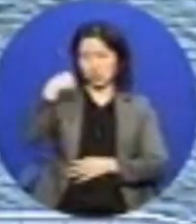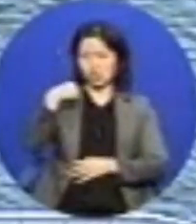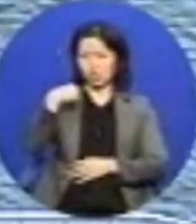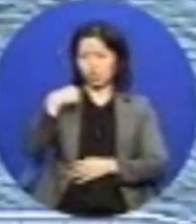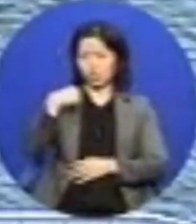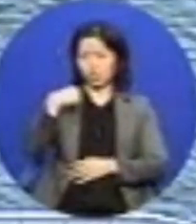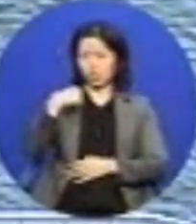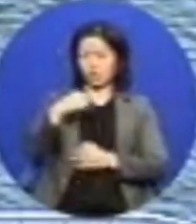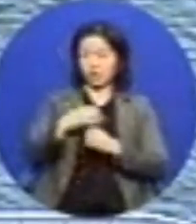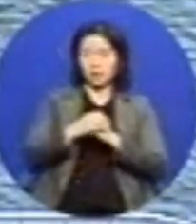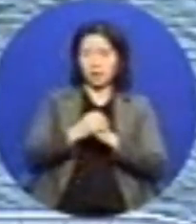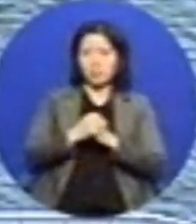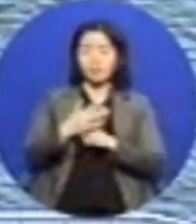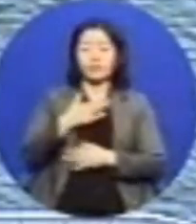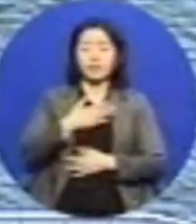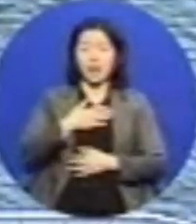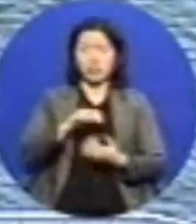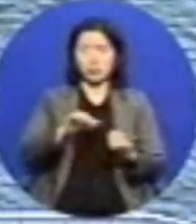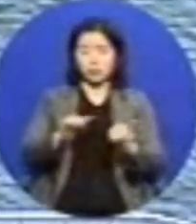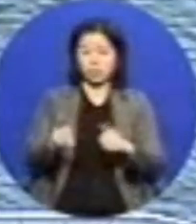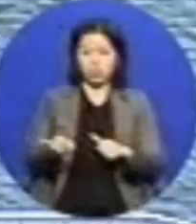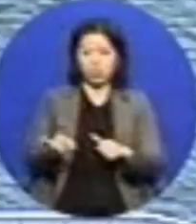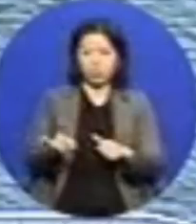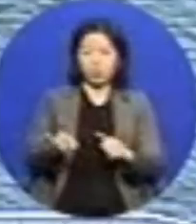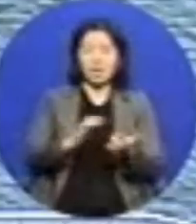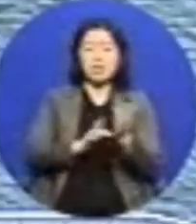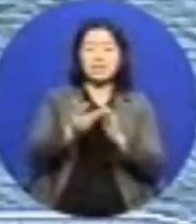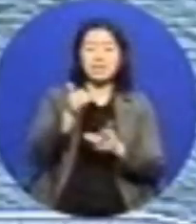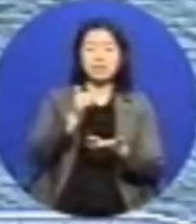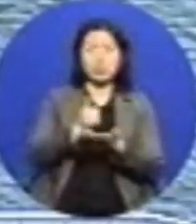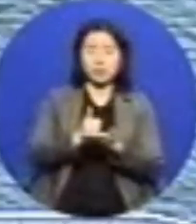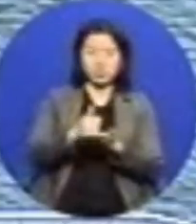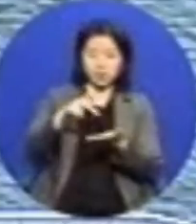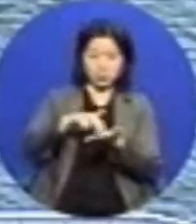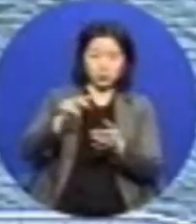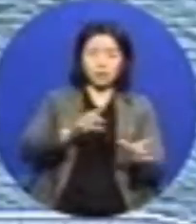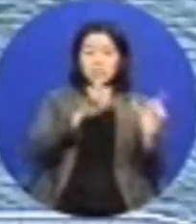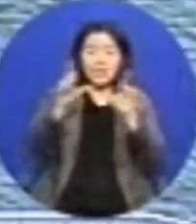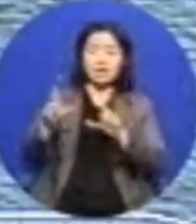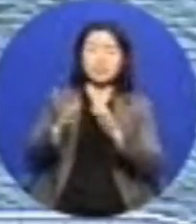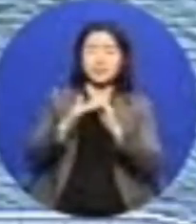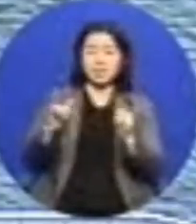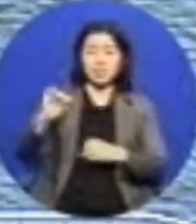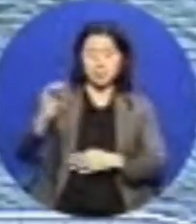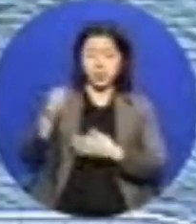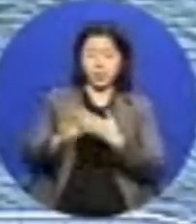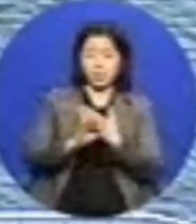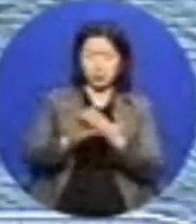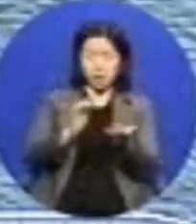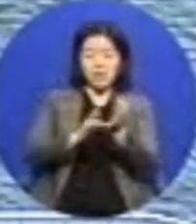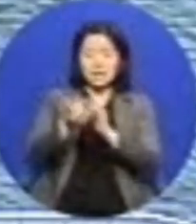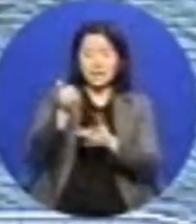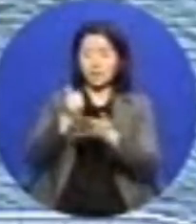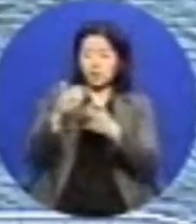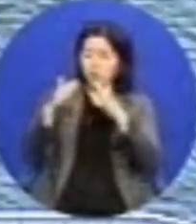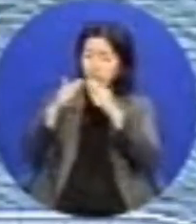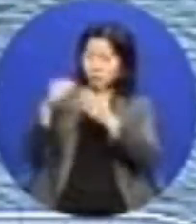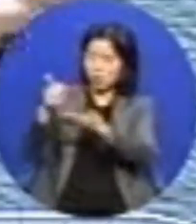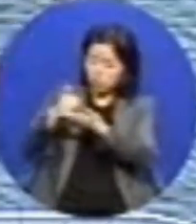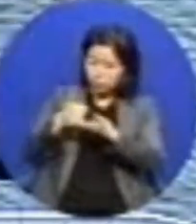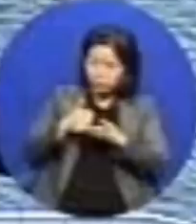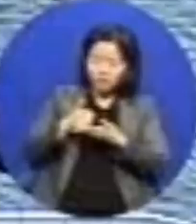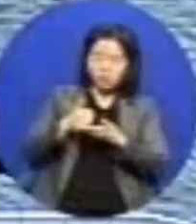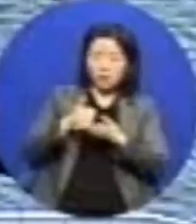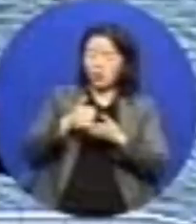그러면 나는 죽고 예수님으로 4년 자가 되면 예수님 집에 모시고 살면 기가막힌